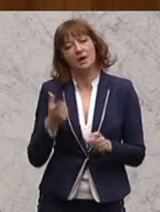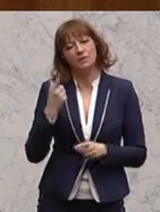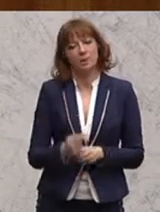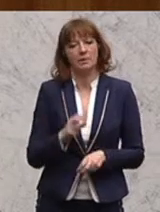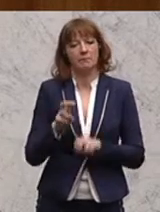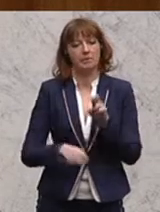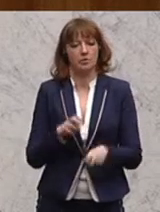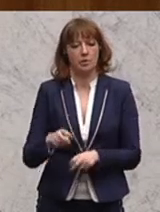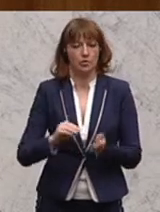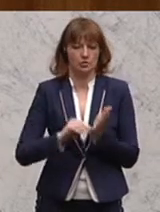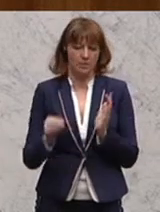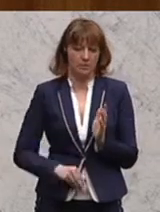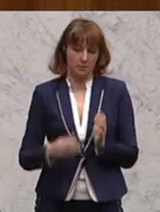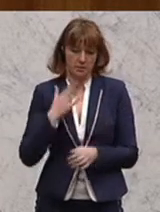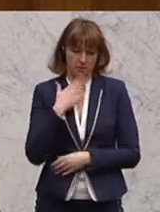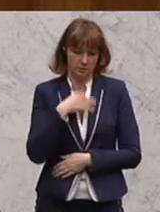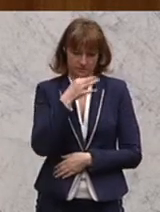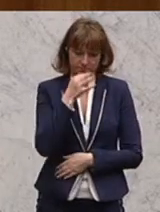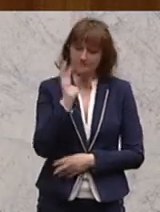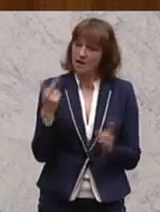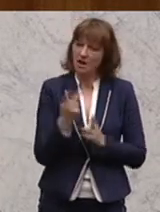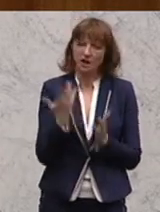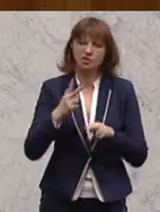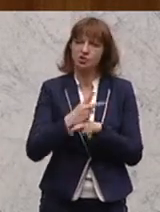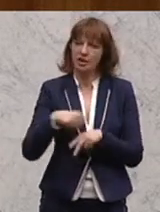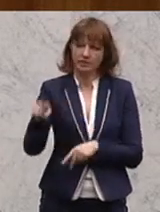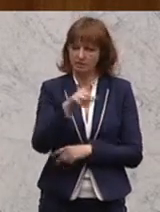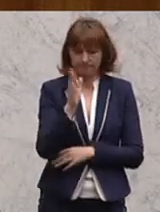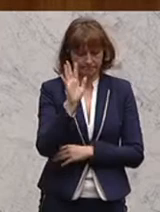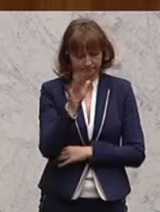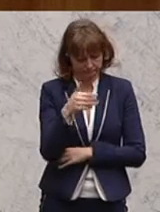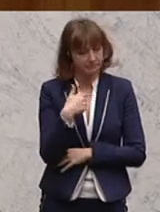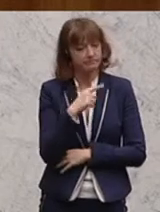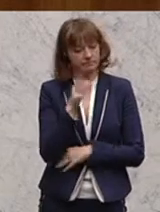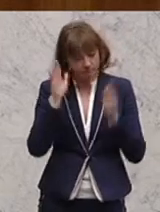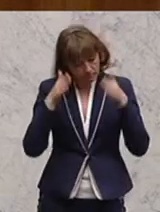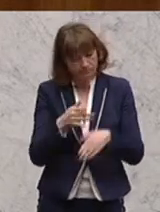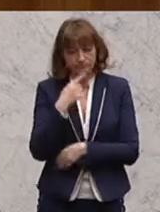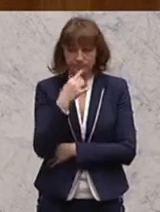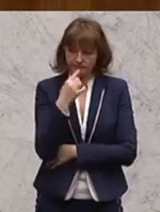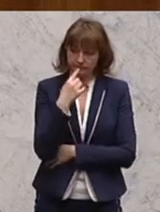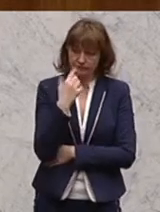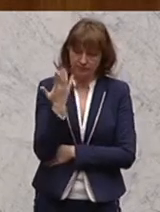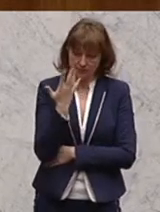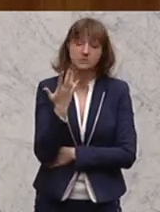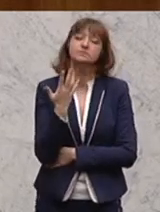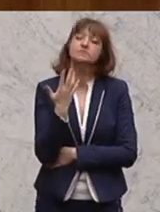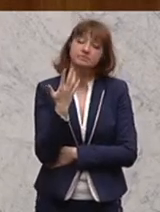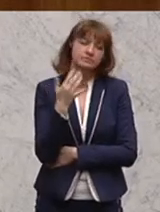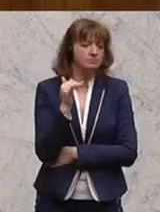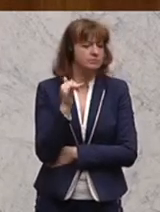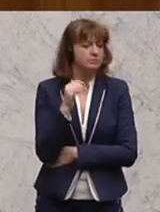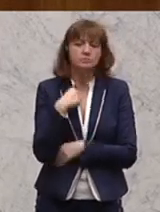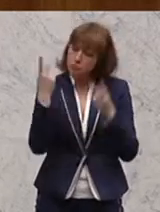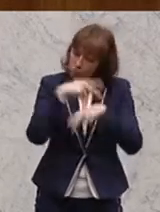Doppelbesteuerungsabkommen, und zwar egal jetzt mit welchem Staat, sondern prinzipiell eingehen. Wir sehen es nach wie vor, obwohl wir